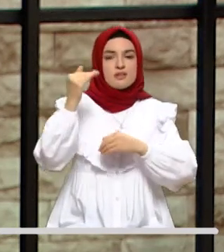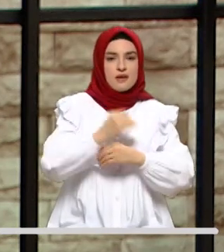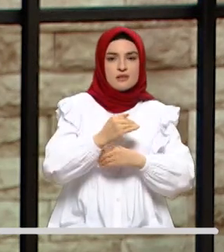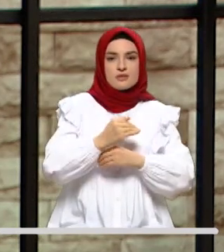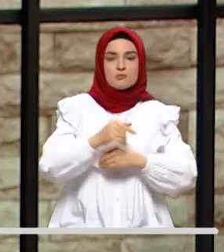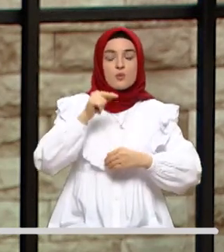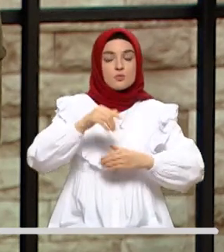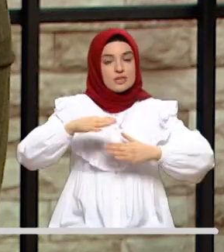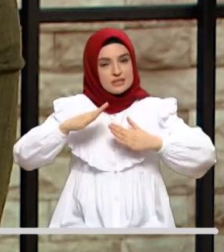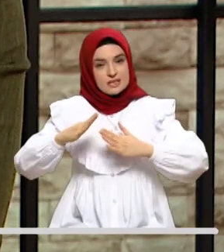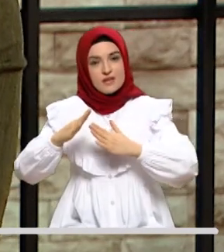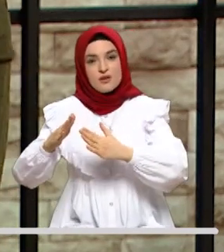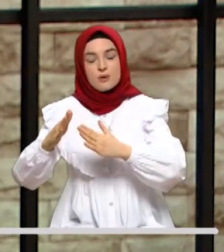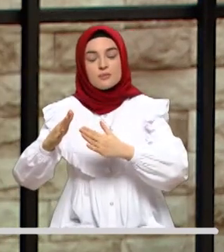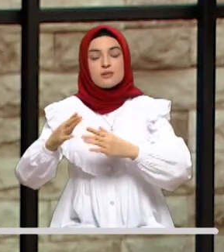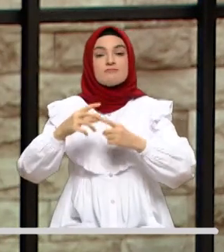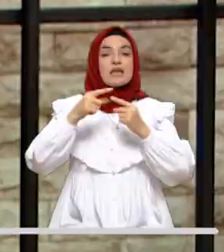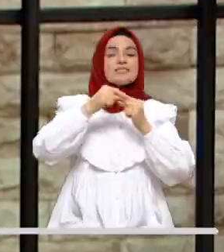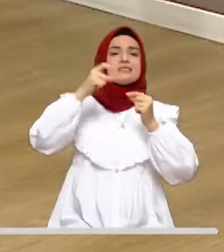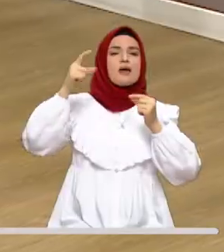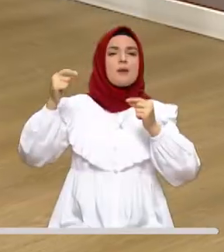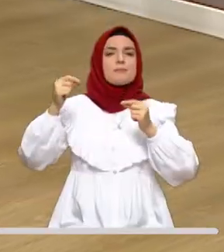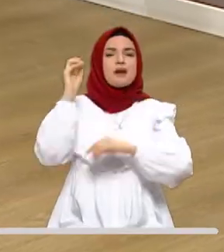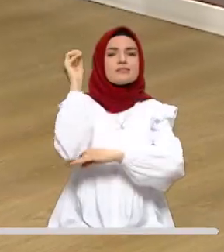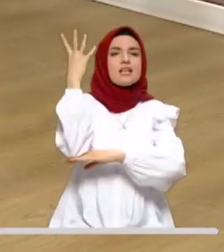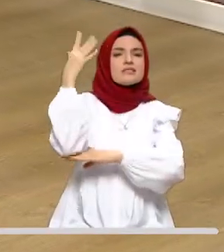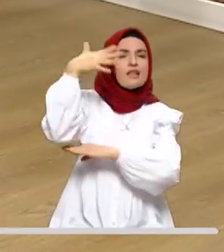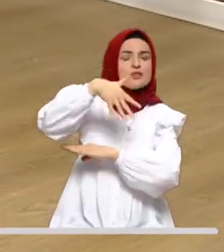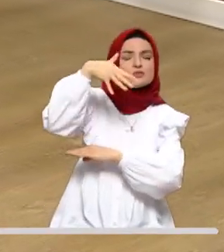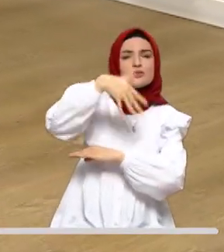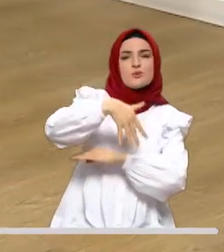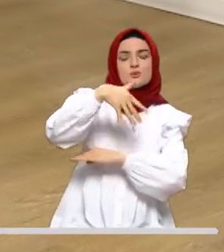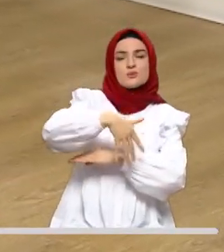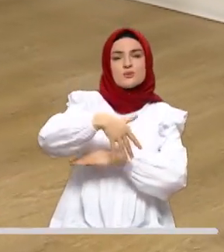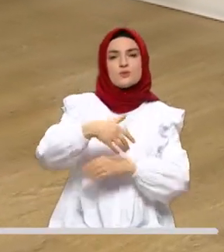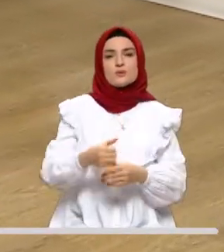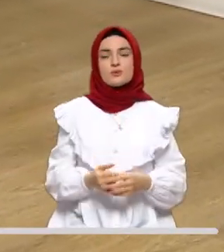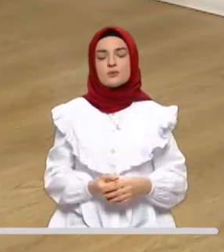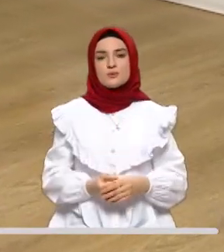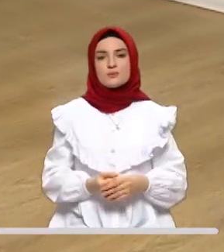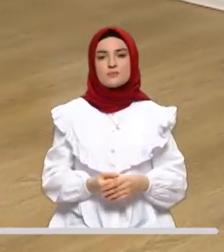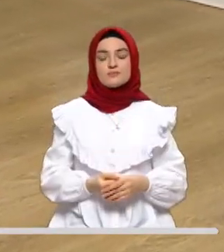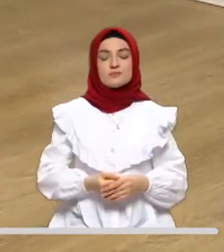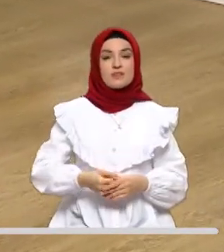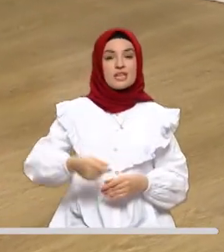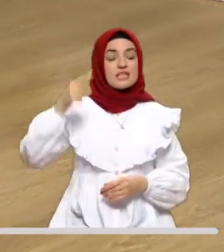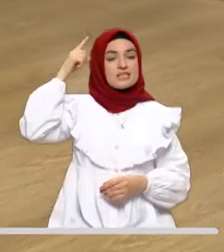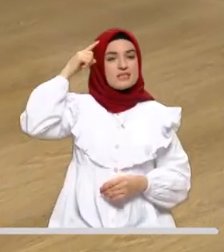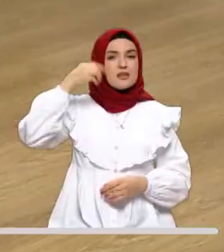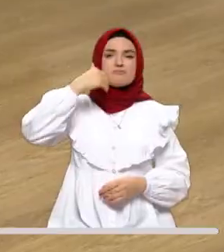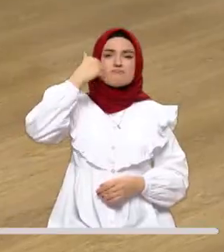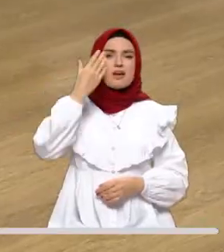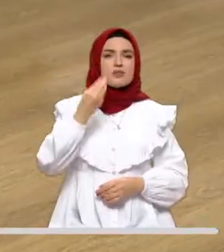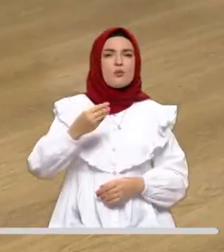Ve devam ediyor. Yaprak dalından döküldü. Yaprak dalından döküldü. Saç ağardı,